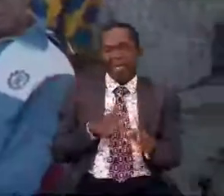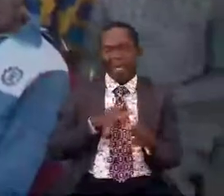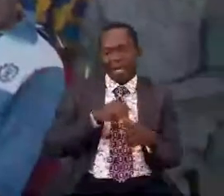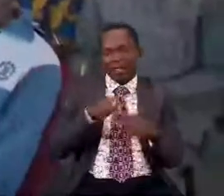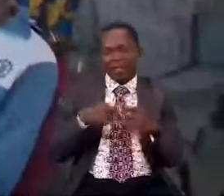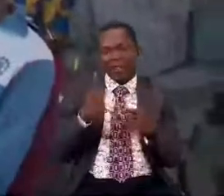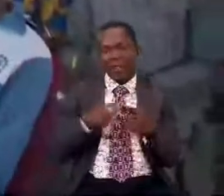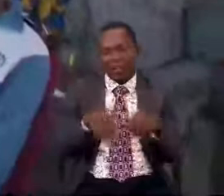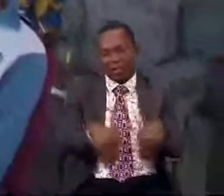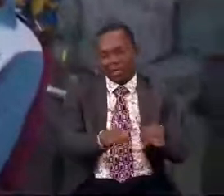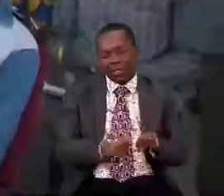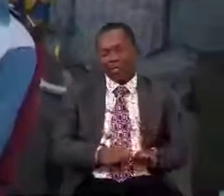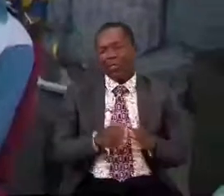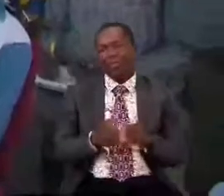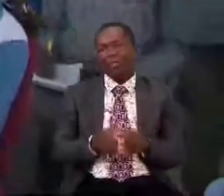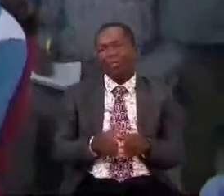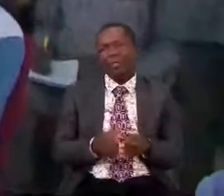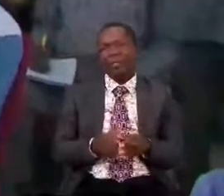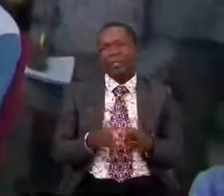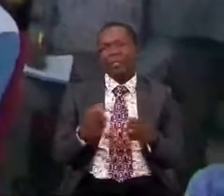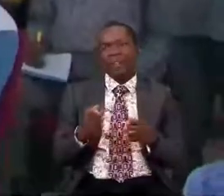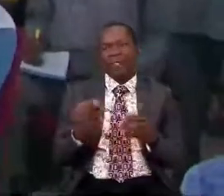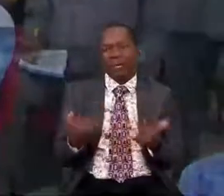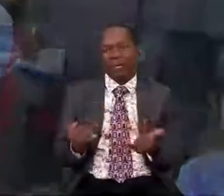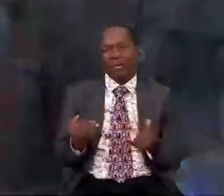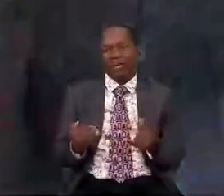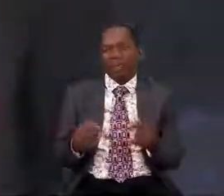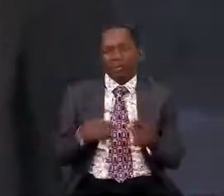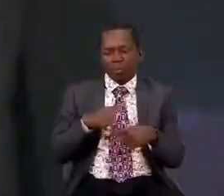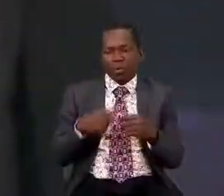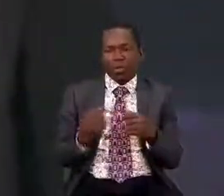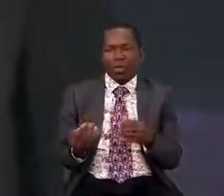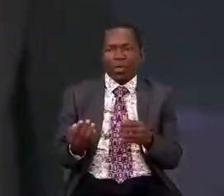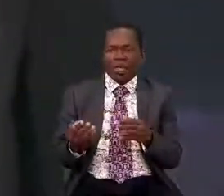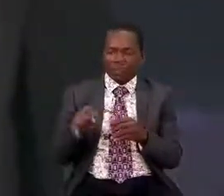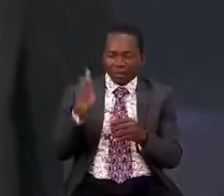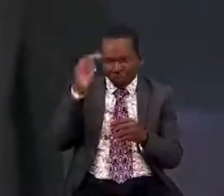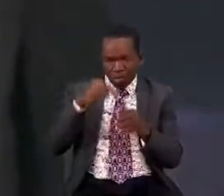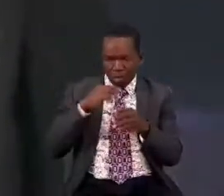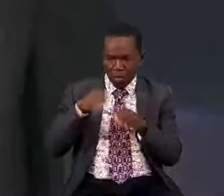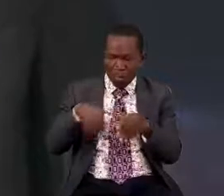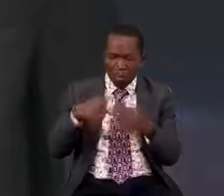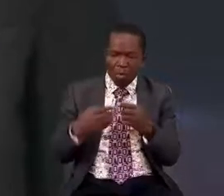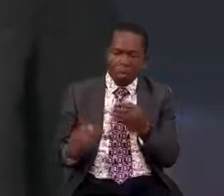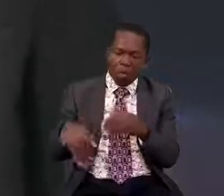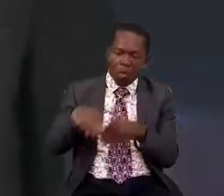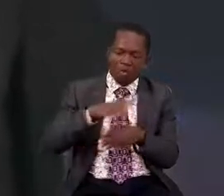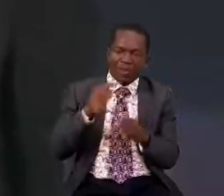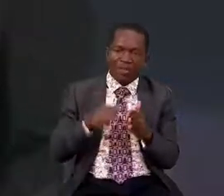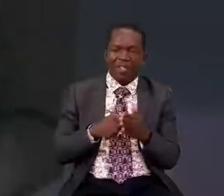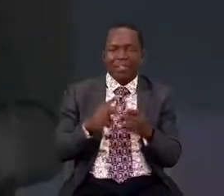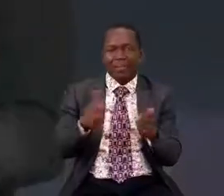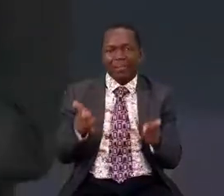Jourdain, toi et tout ce peuple, pour entrer dans le pays que je donne